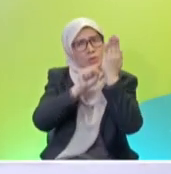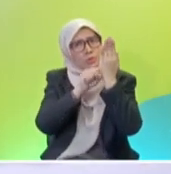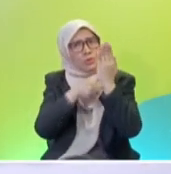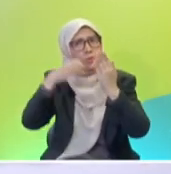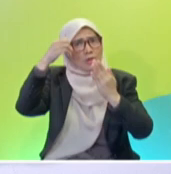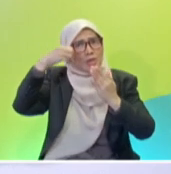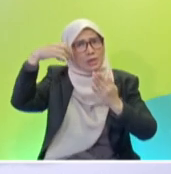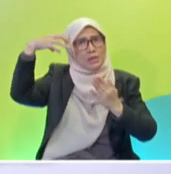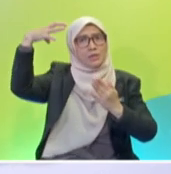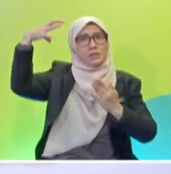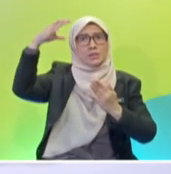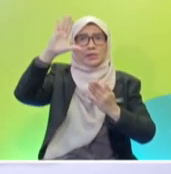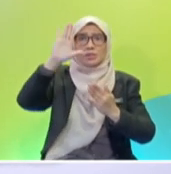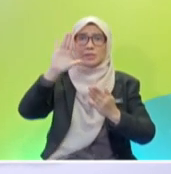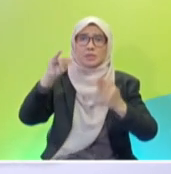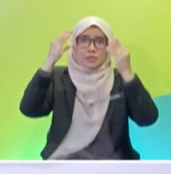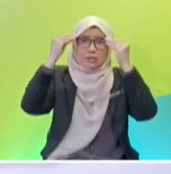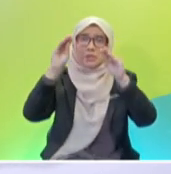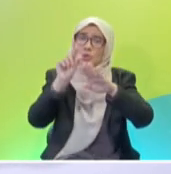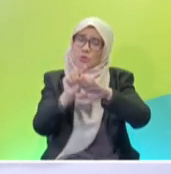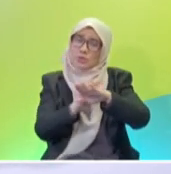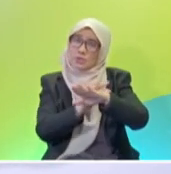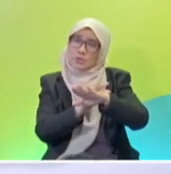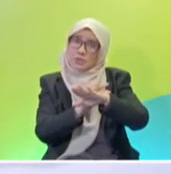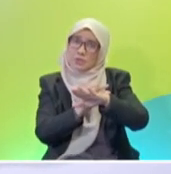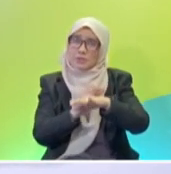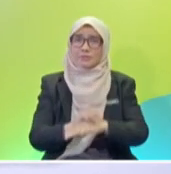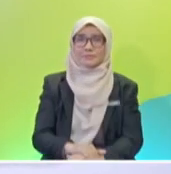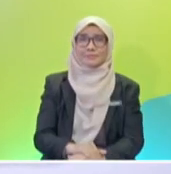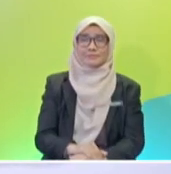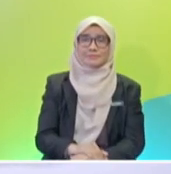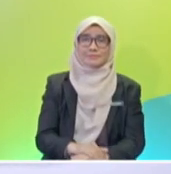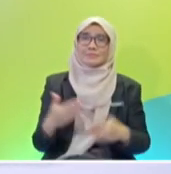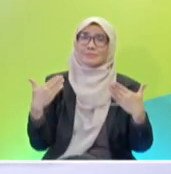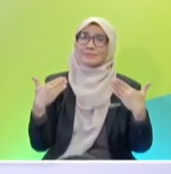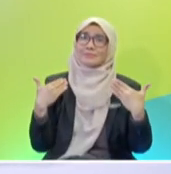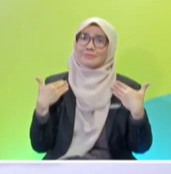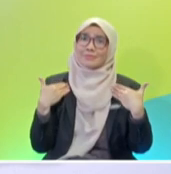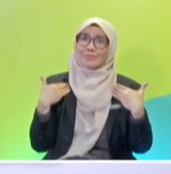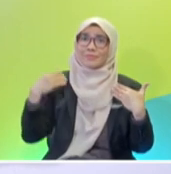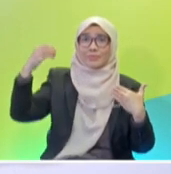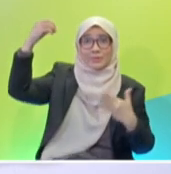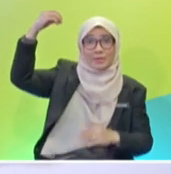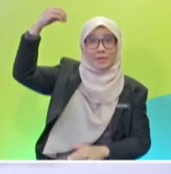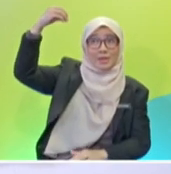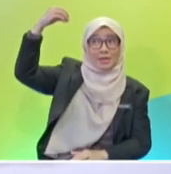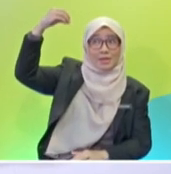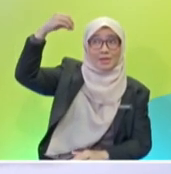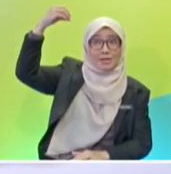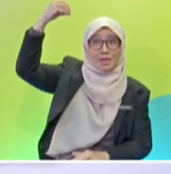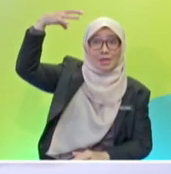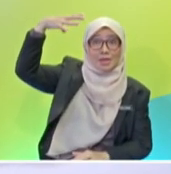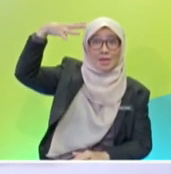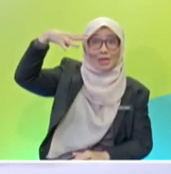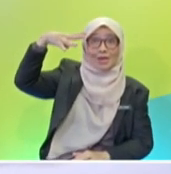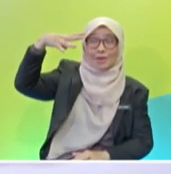cikgu gunakan? Saya nampak seperti ada lampu yang berdiri ke cikgu di situ? Lampu yang